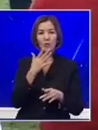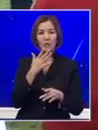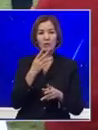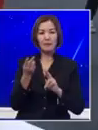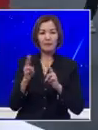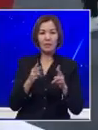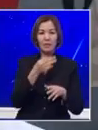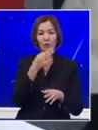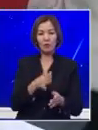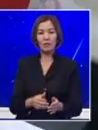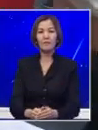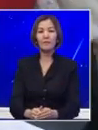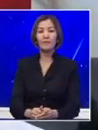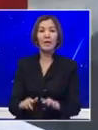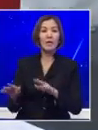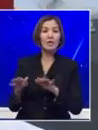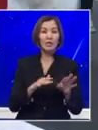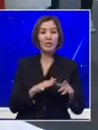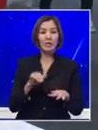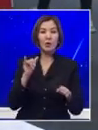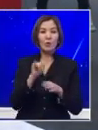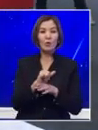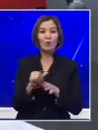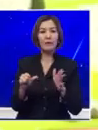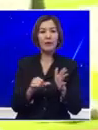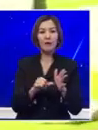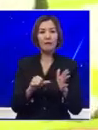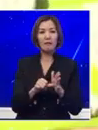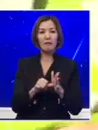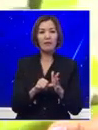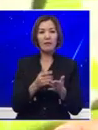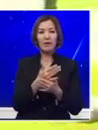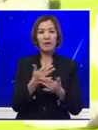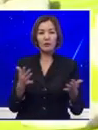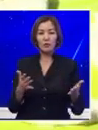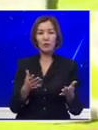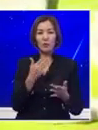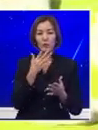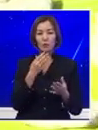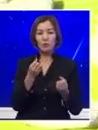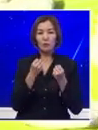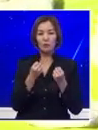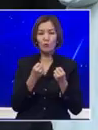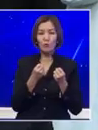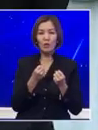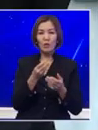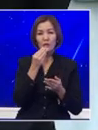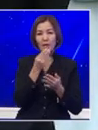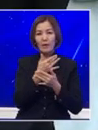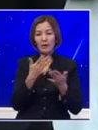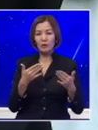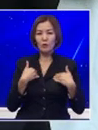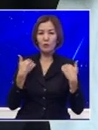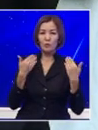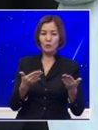ұнады. Айта кетейік, шарада қонақтар назарына 6 түрлі алаң ұсынылды. Онда ұлттық спорт ойындары ұйымдастырылып, ұлттық тағамдар қойылды.